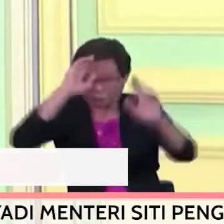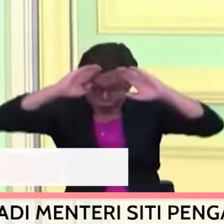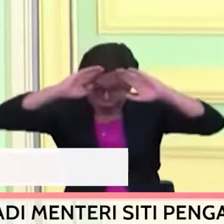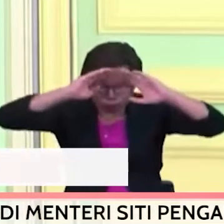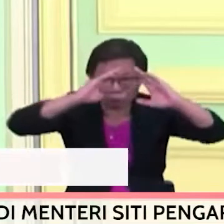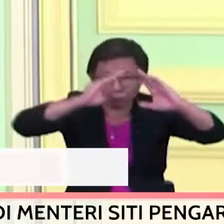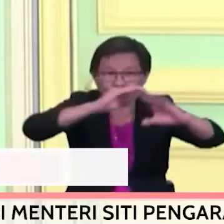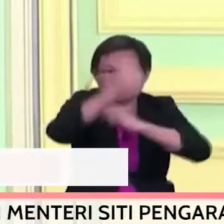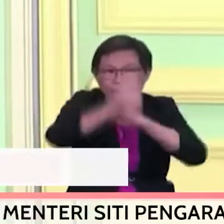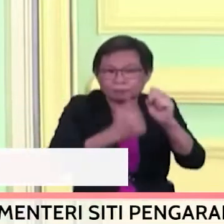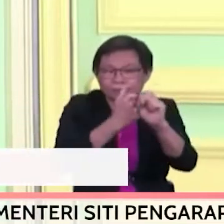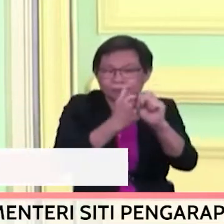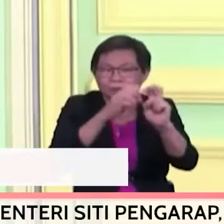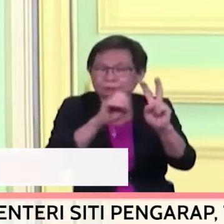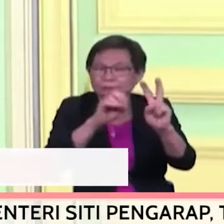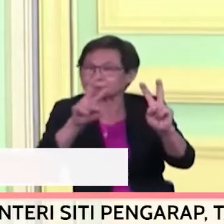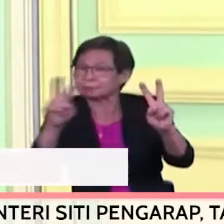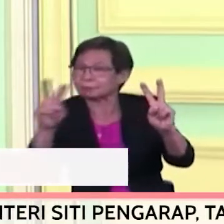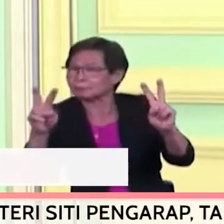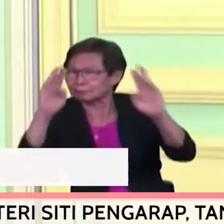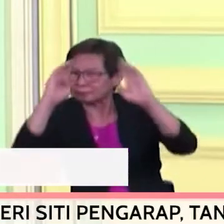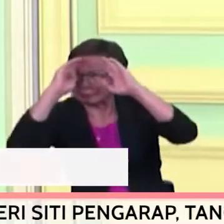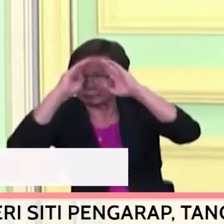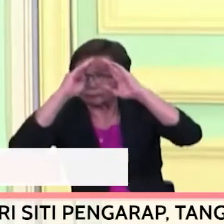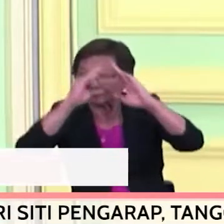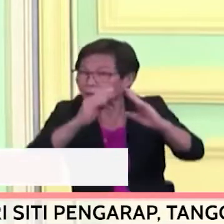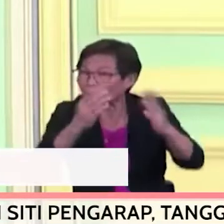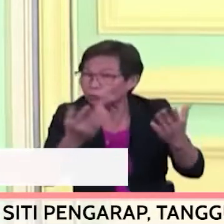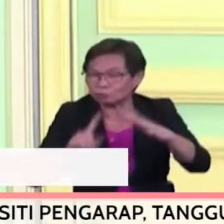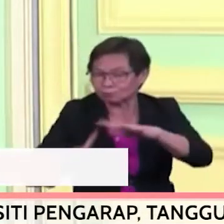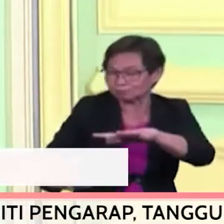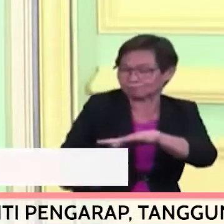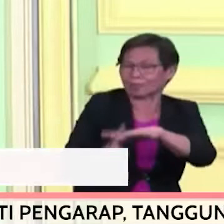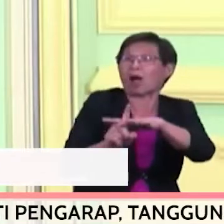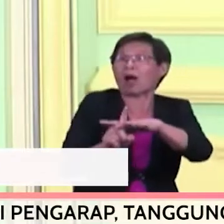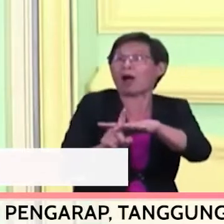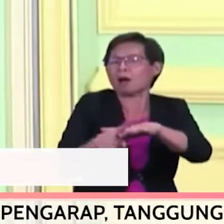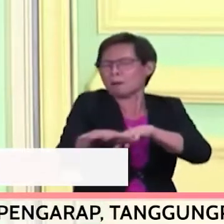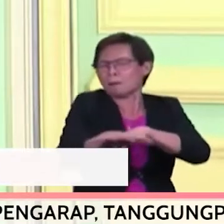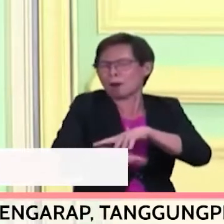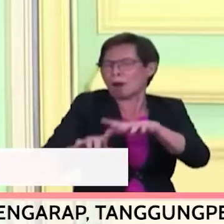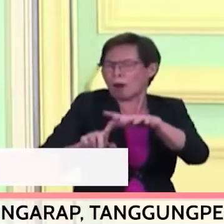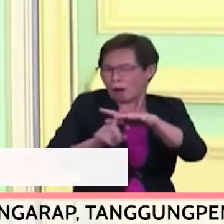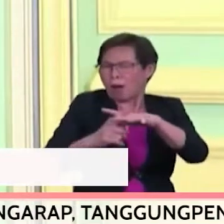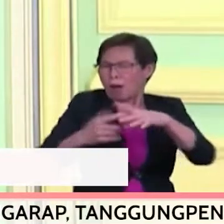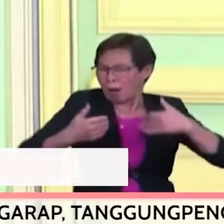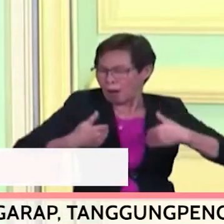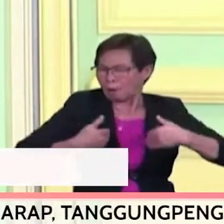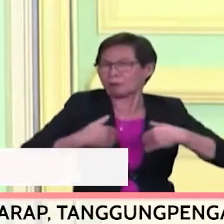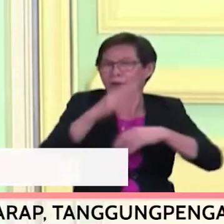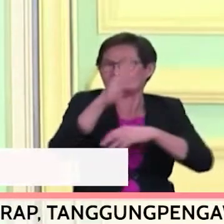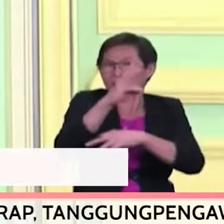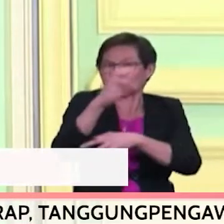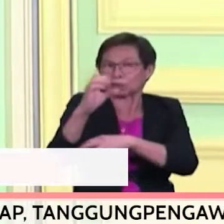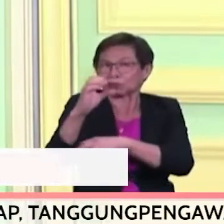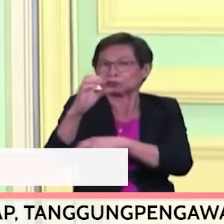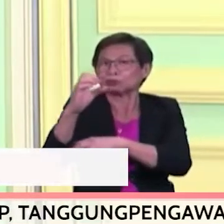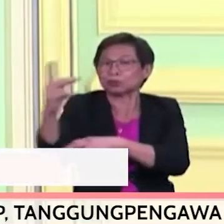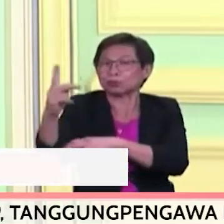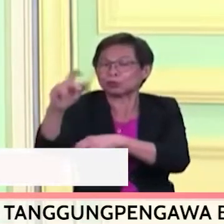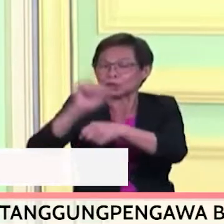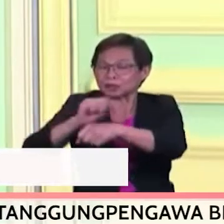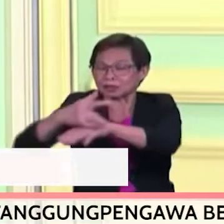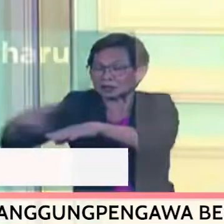pada Tahun 2022 adalah untuk mengucurkan sekurang-kurangnya 600.000